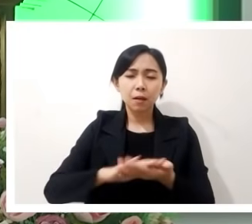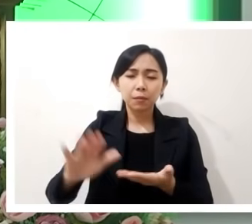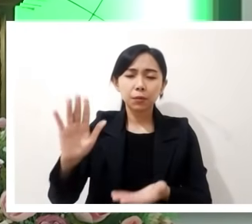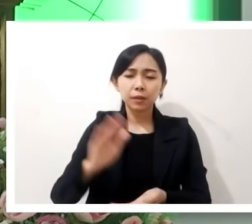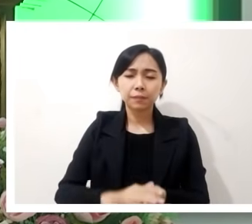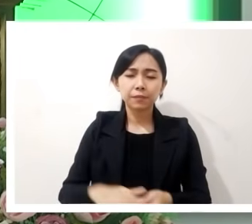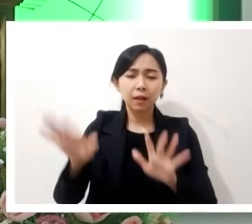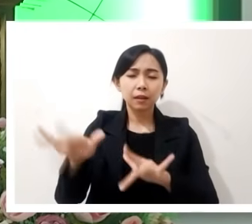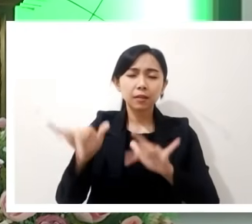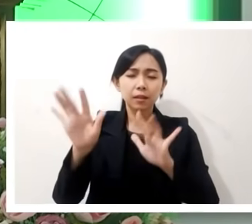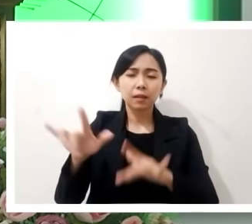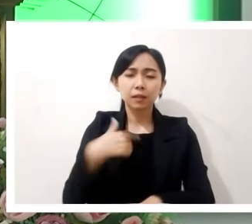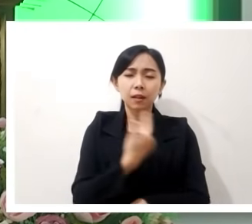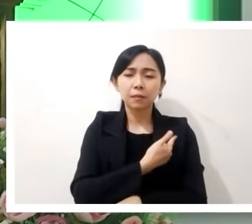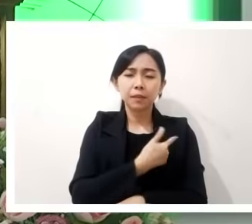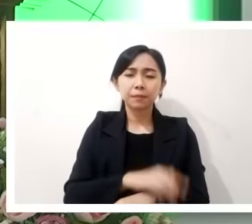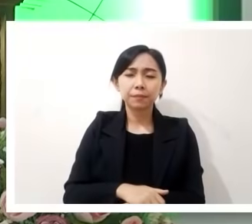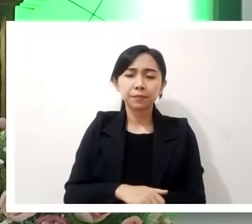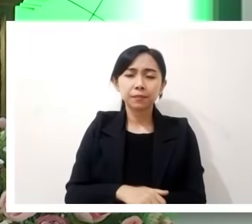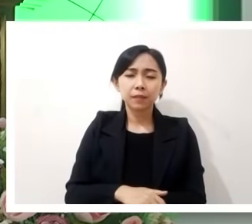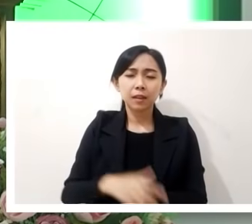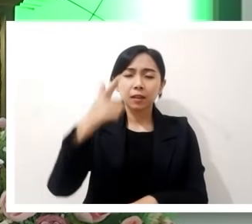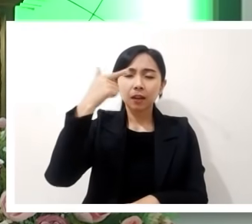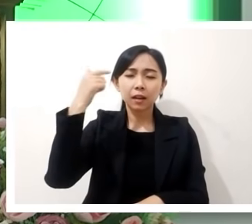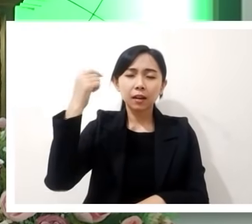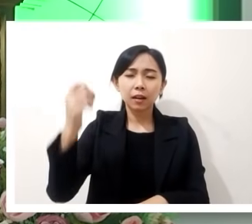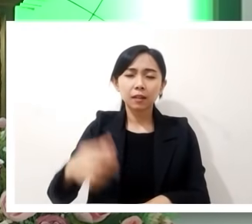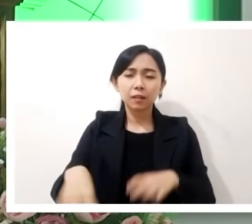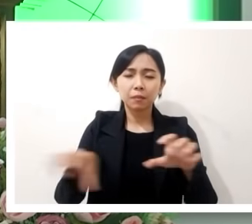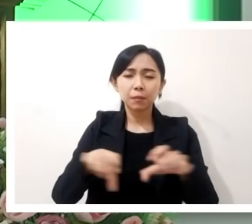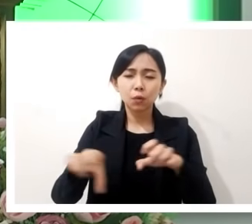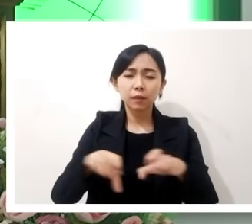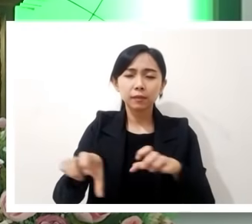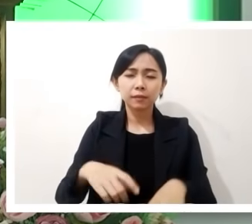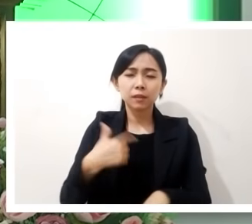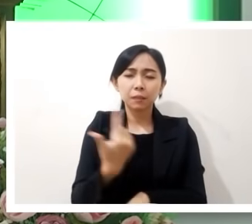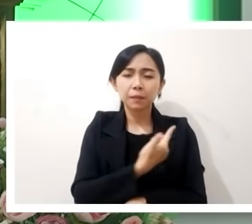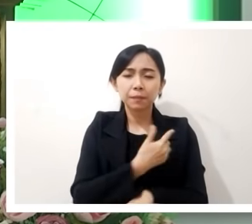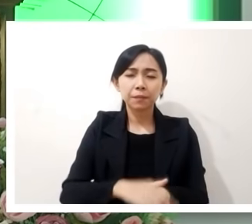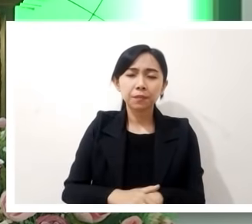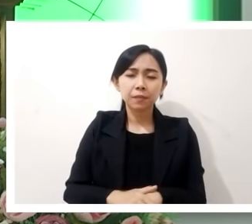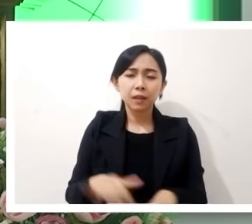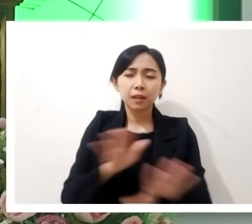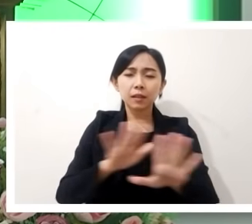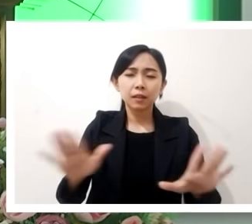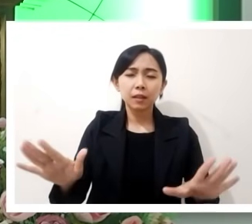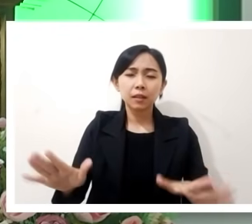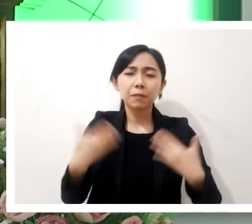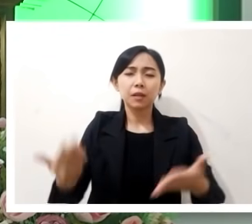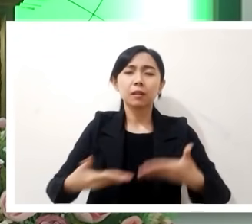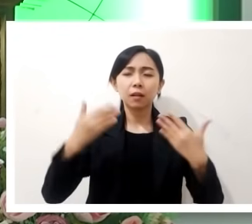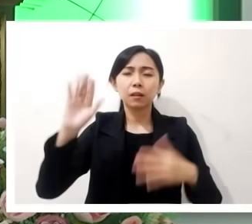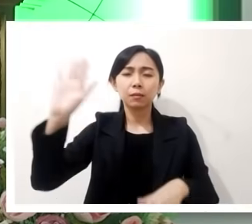kasihanilah kami, ya Tuhan, oleh sebab sikap dan laku kami yang tak berkenan kepada-Mu di